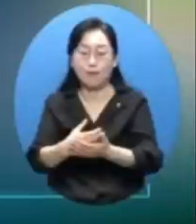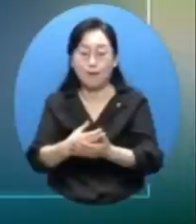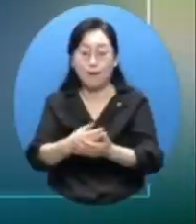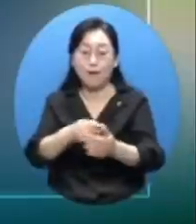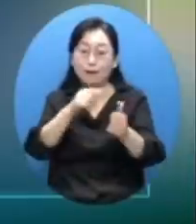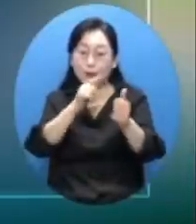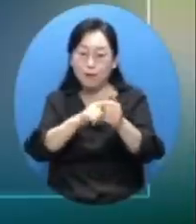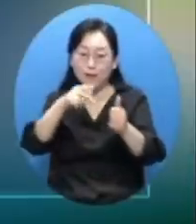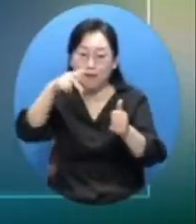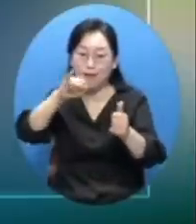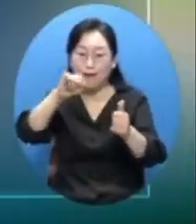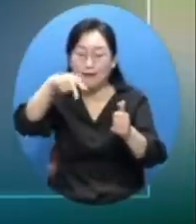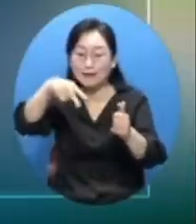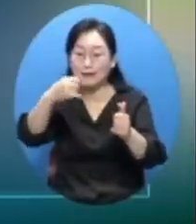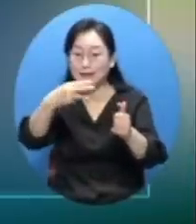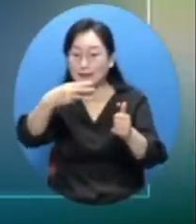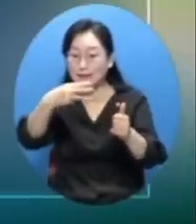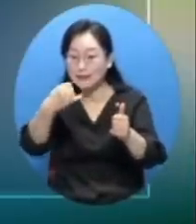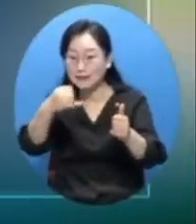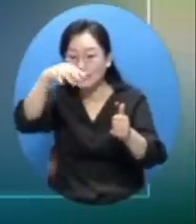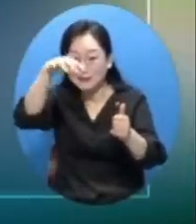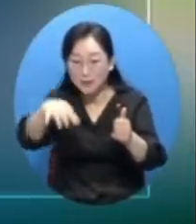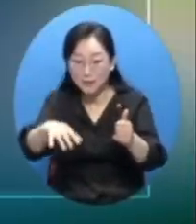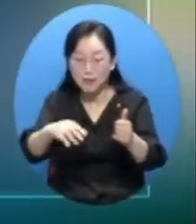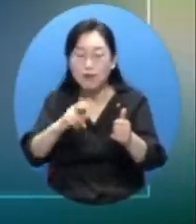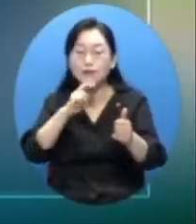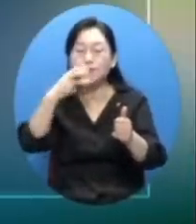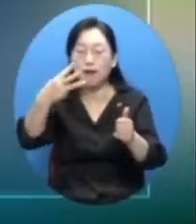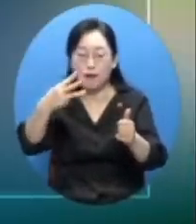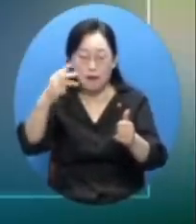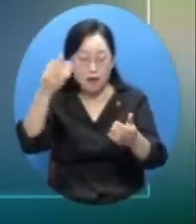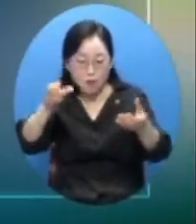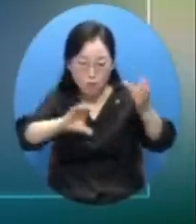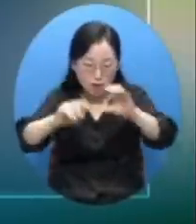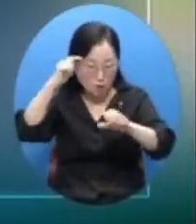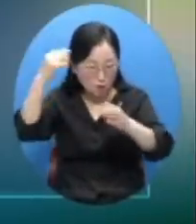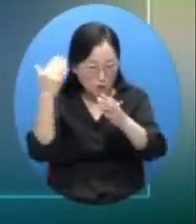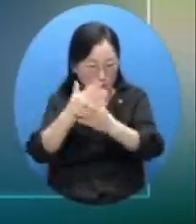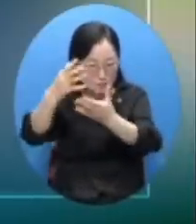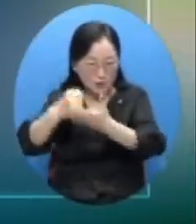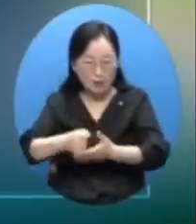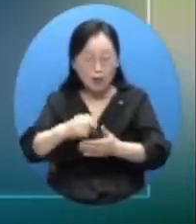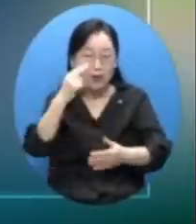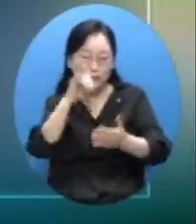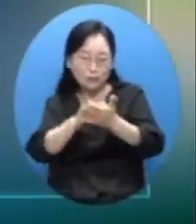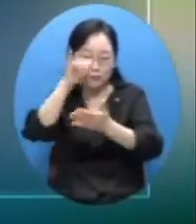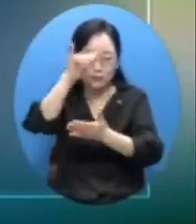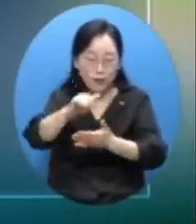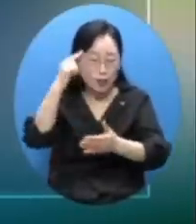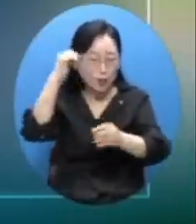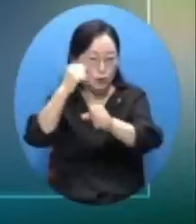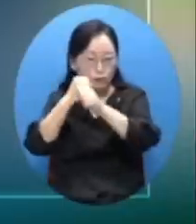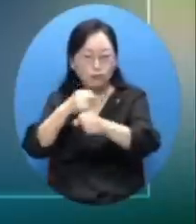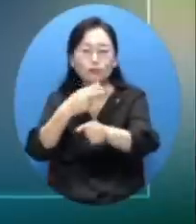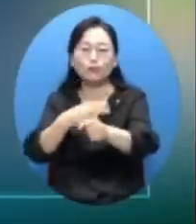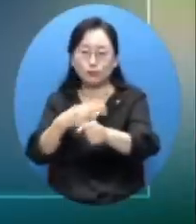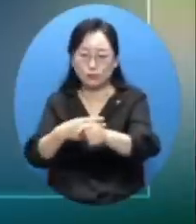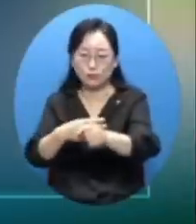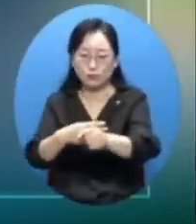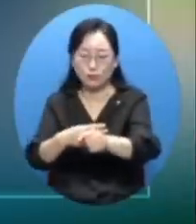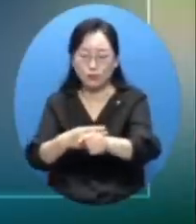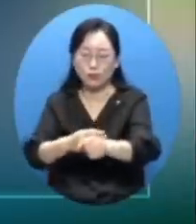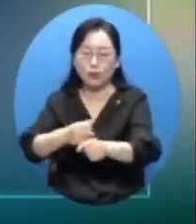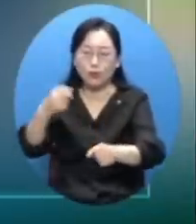카이스트에서 28세 화학공학 박사를 받고 미국 스탠포드 대학 연구교수로 또